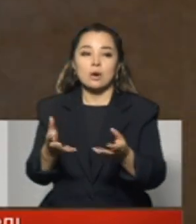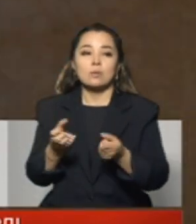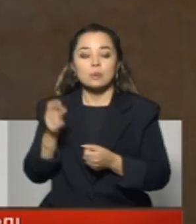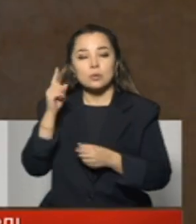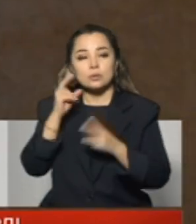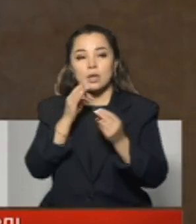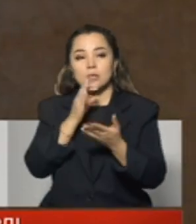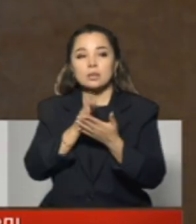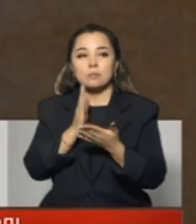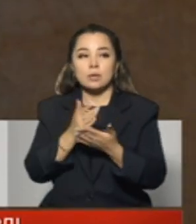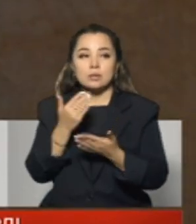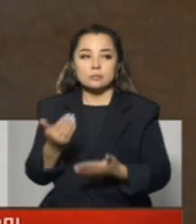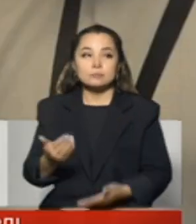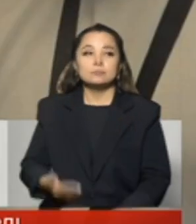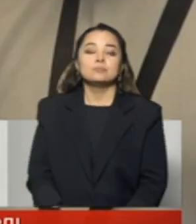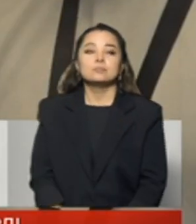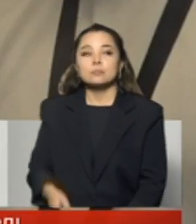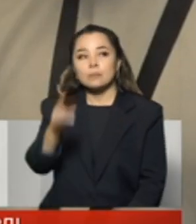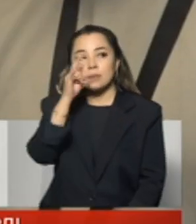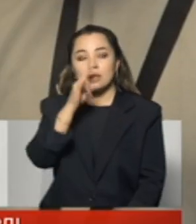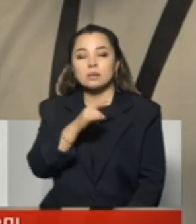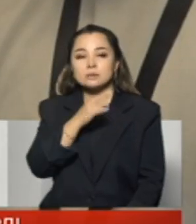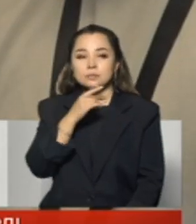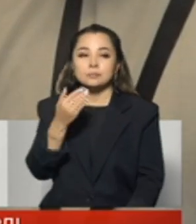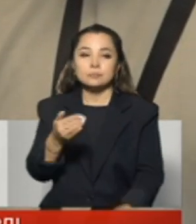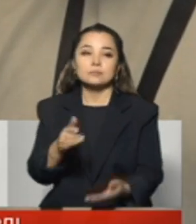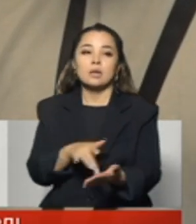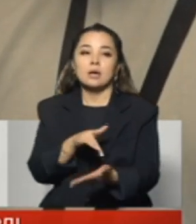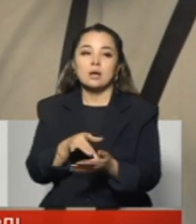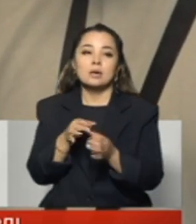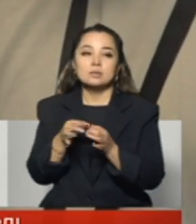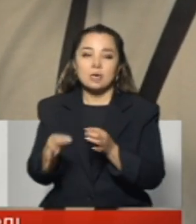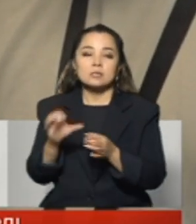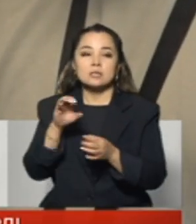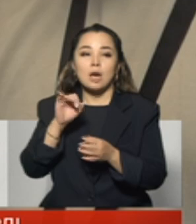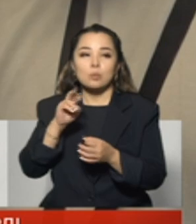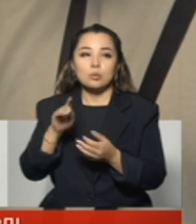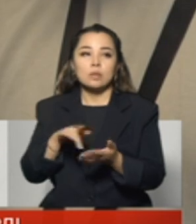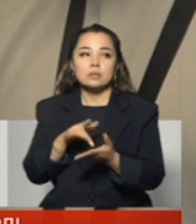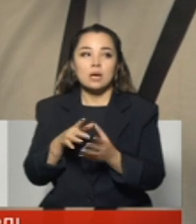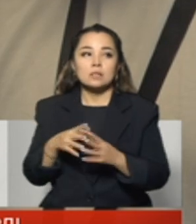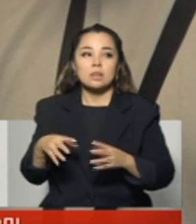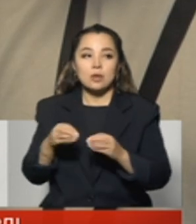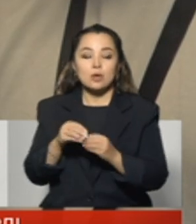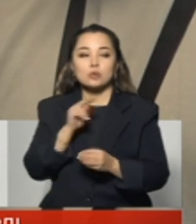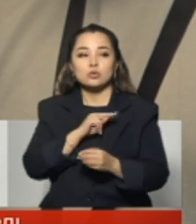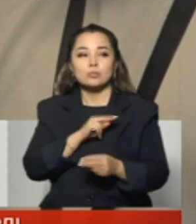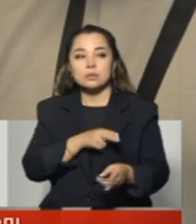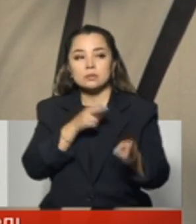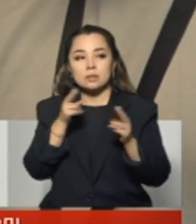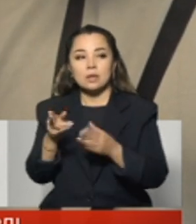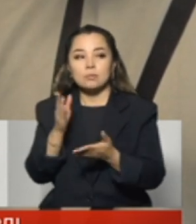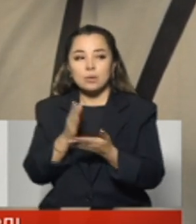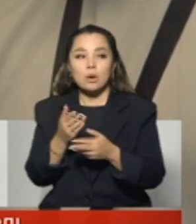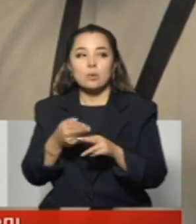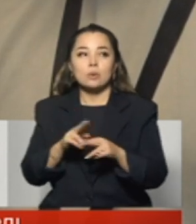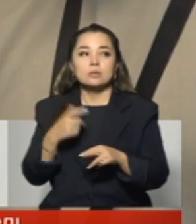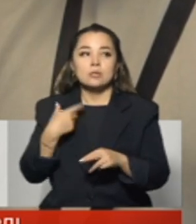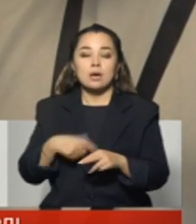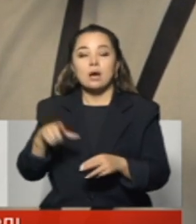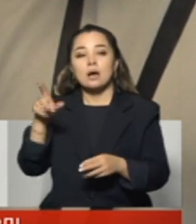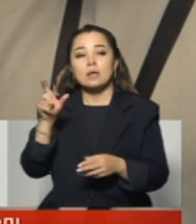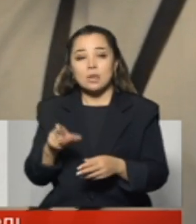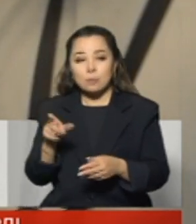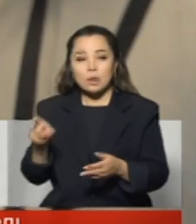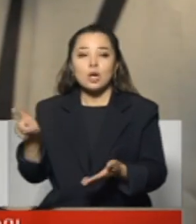деп пайымдаймын. Қазақстаннан шалғайда жүрсекте қазір Стамбул қаласында отбасымызбен жұмыстармен келген едік. Өзіміз азаматтық